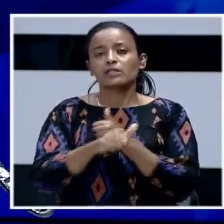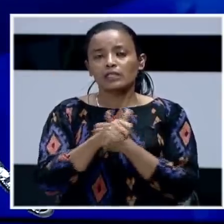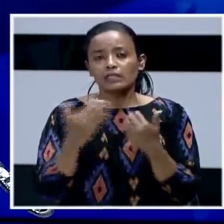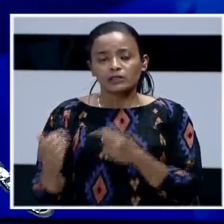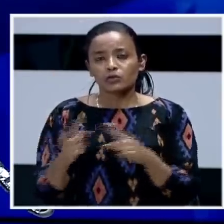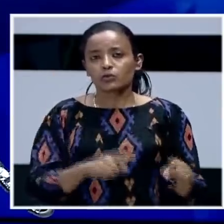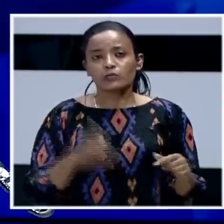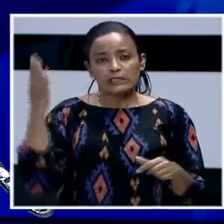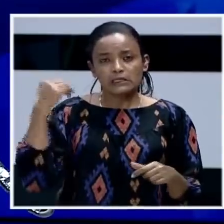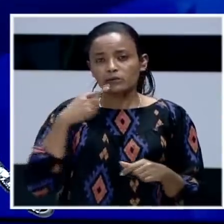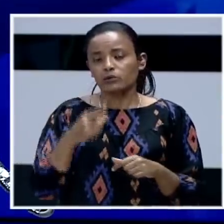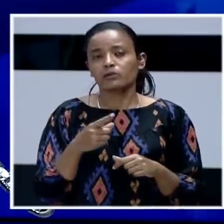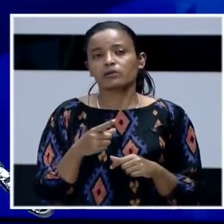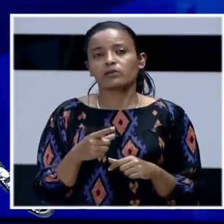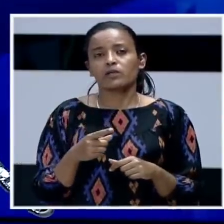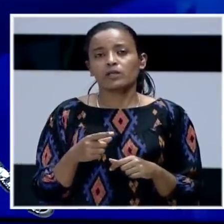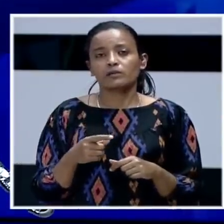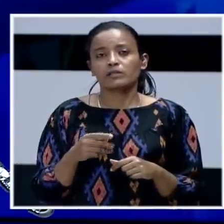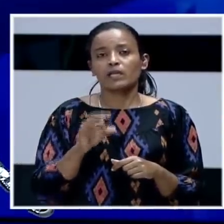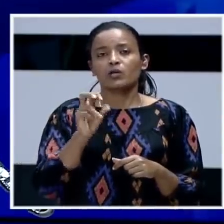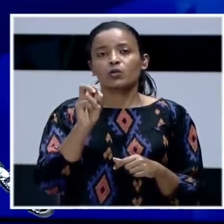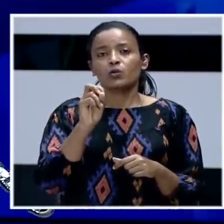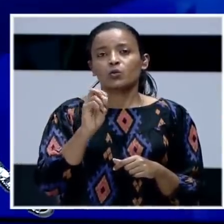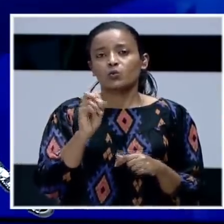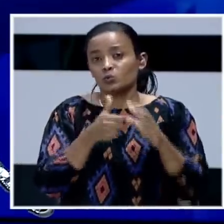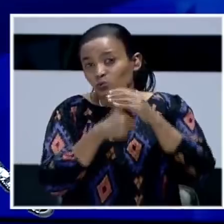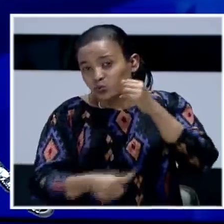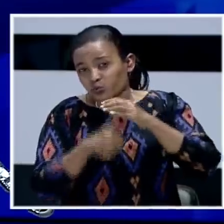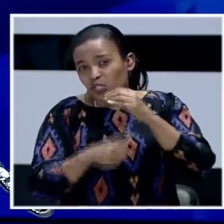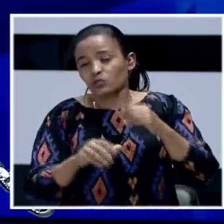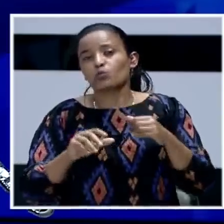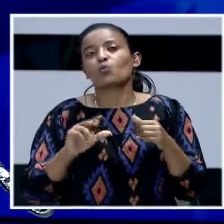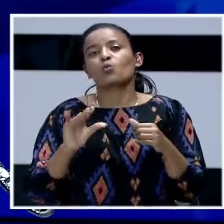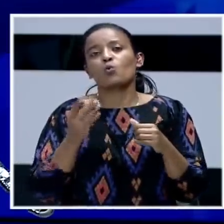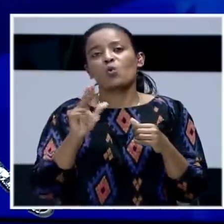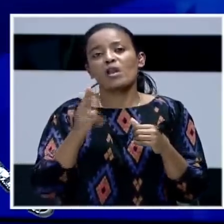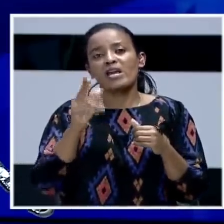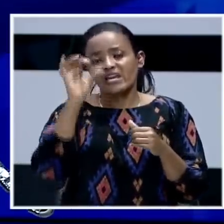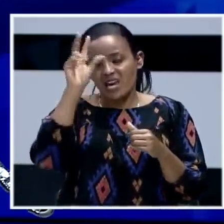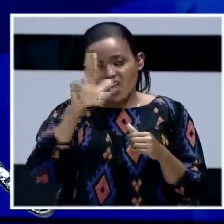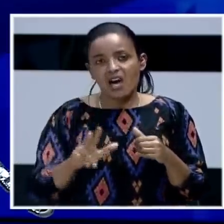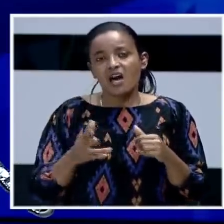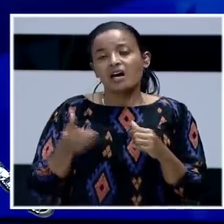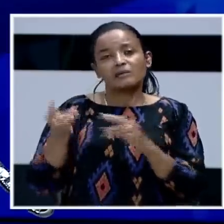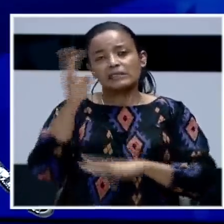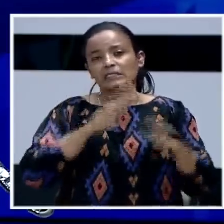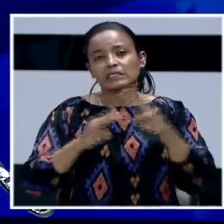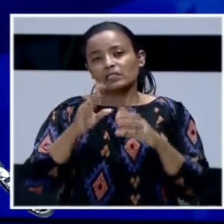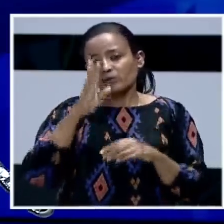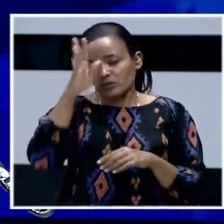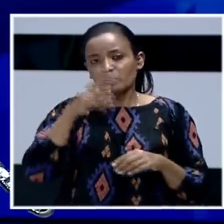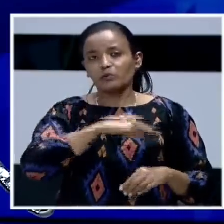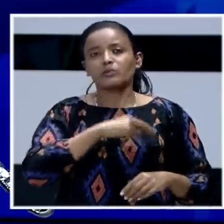حزون قدمي لهون او زناي وصات ناي كولورا قدمي له عبي صغمات يفطر نيرو نحنا حز بتنا